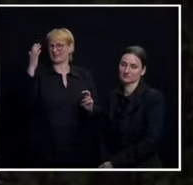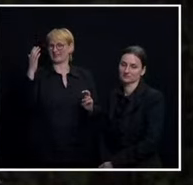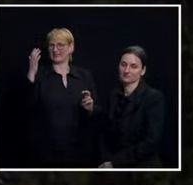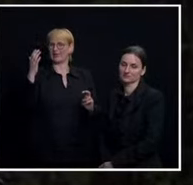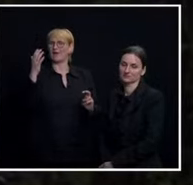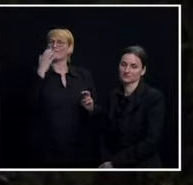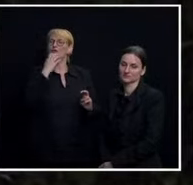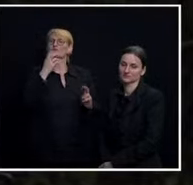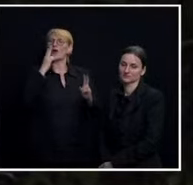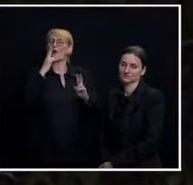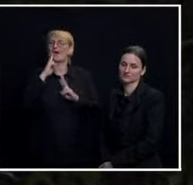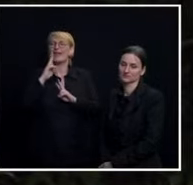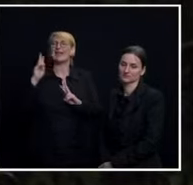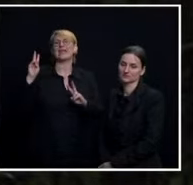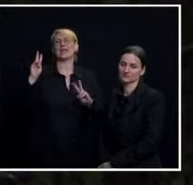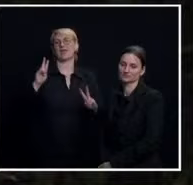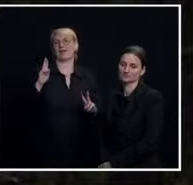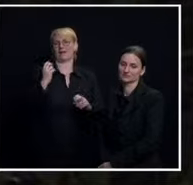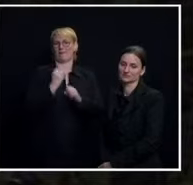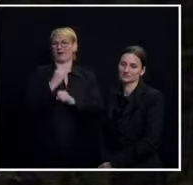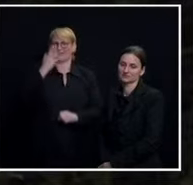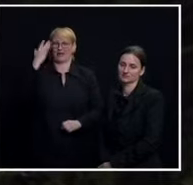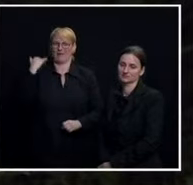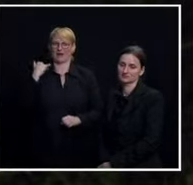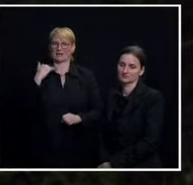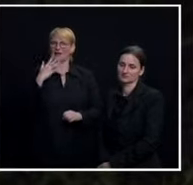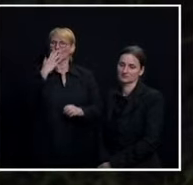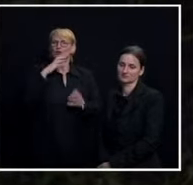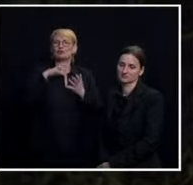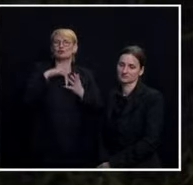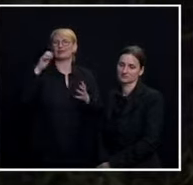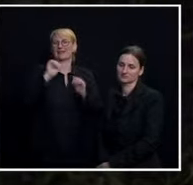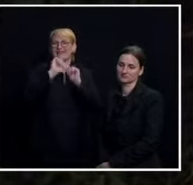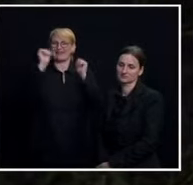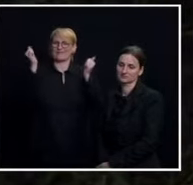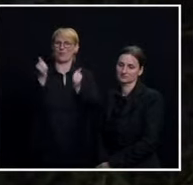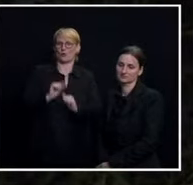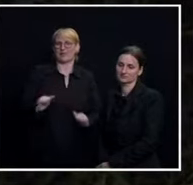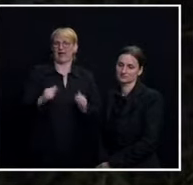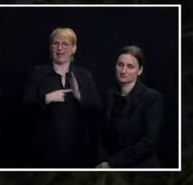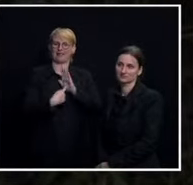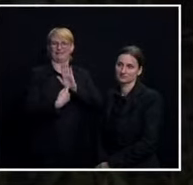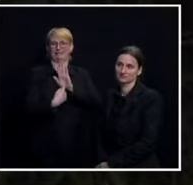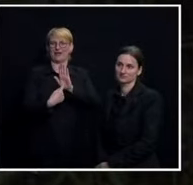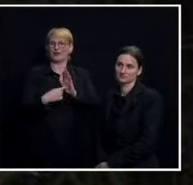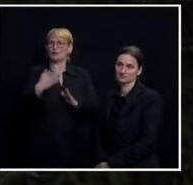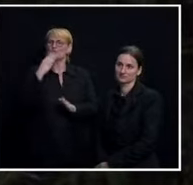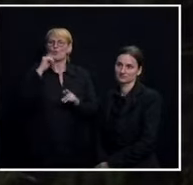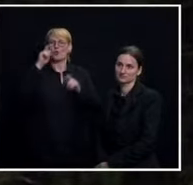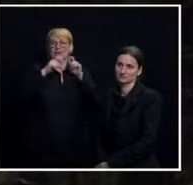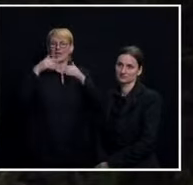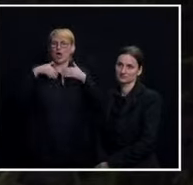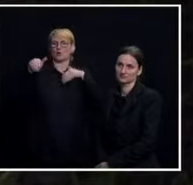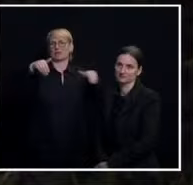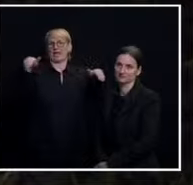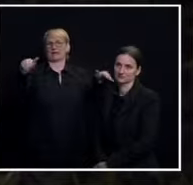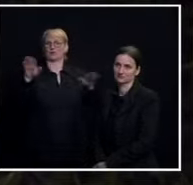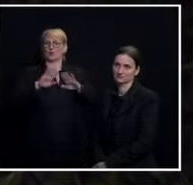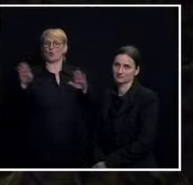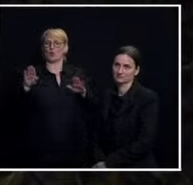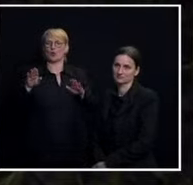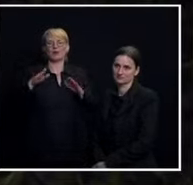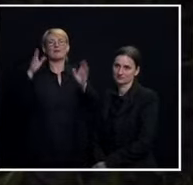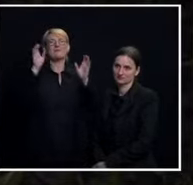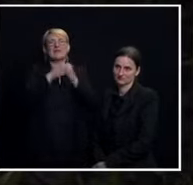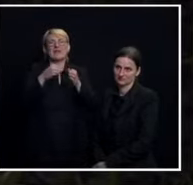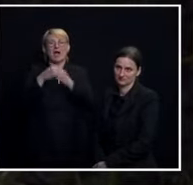Ehre machen. München wollte Modellstadt sein bei der Ausgrenzung von Juden und Jüdinnen, bei der Verfolgung von